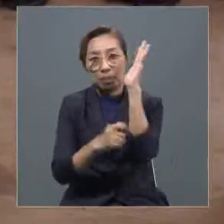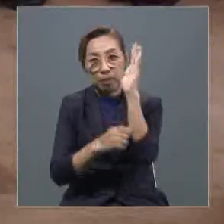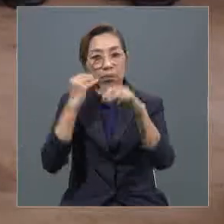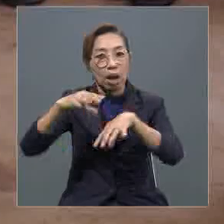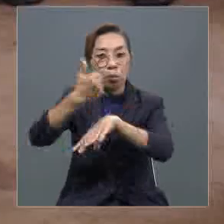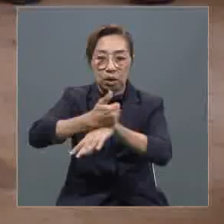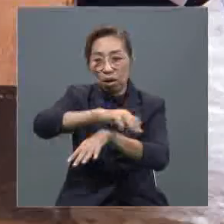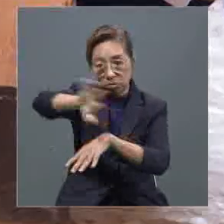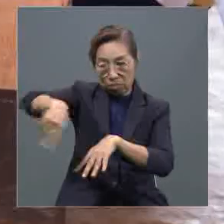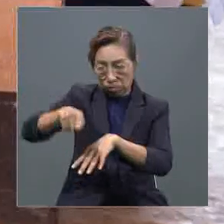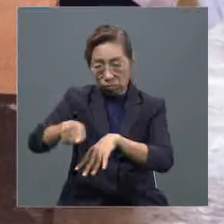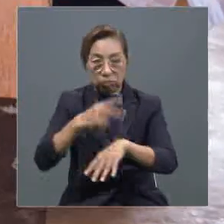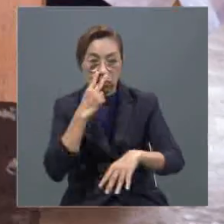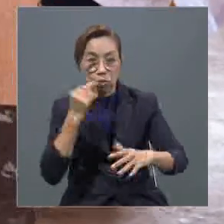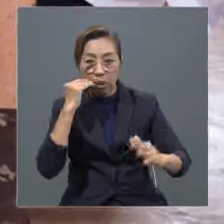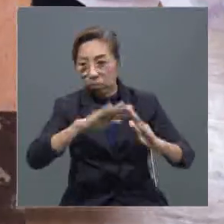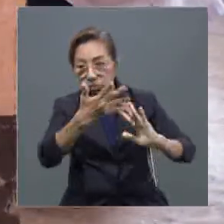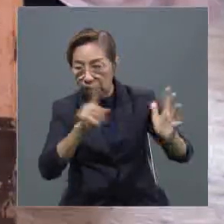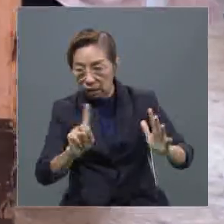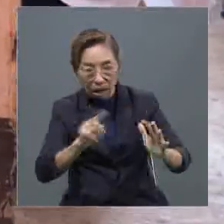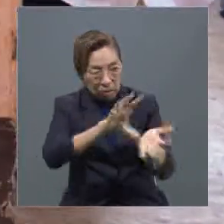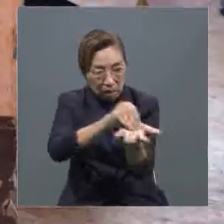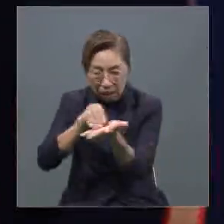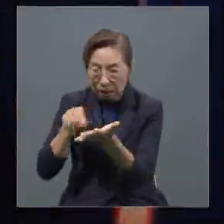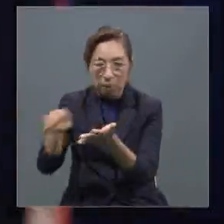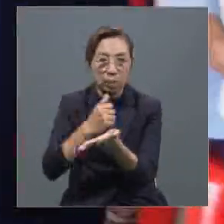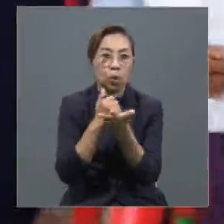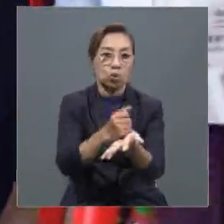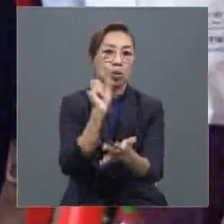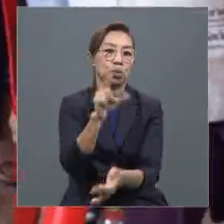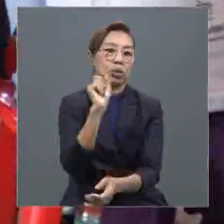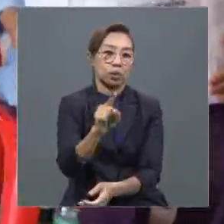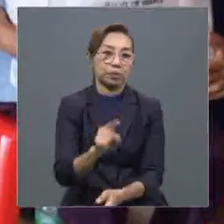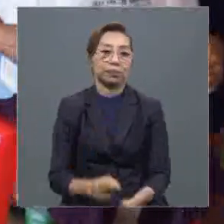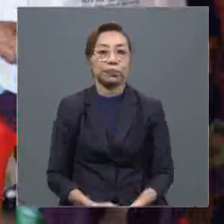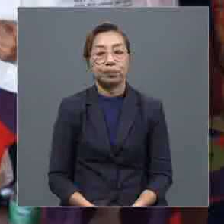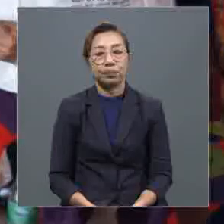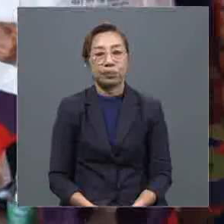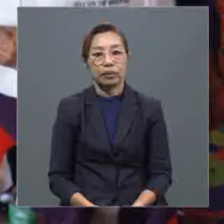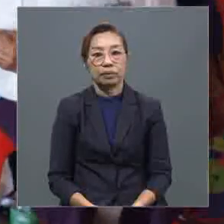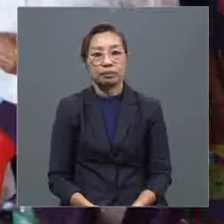ละพื้นที่ไปสำรวจความเสียหายโดยละเอียดเพื่อช่วยเหลืออย่างเร่งด่วนต่อไป